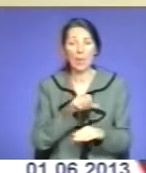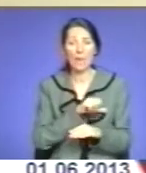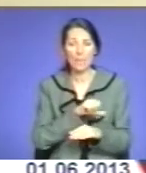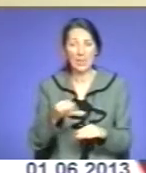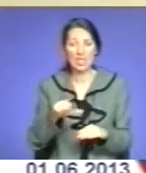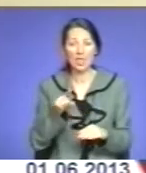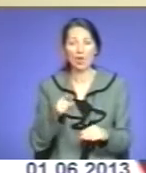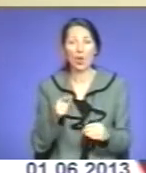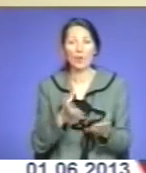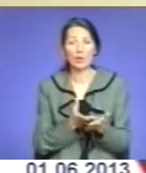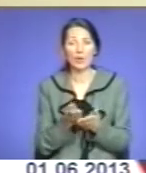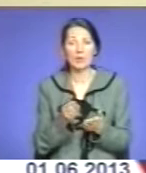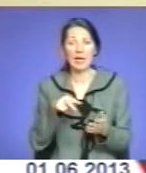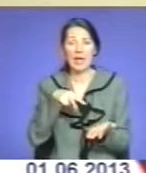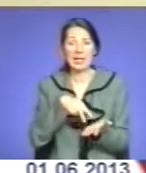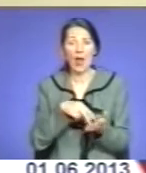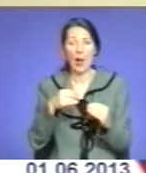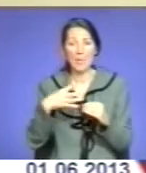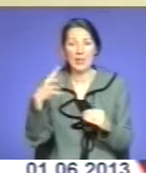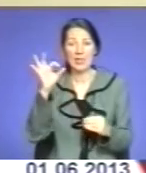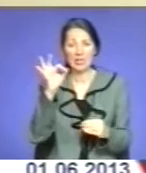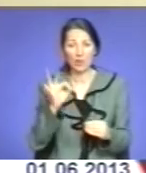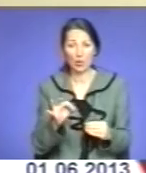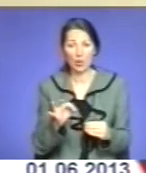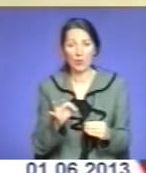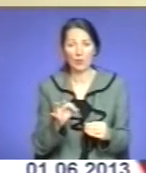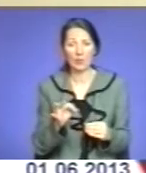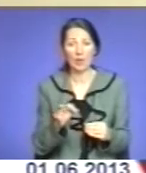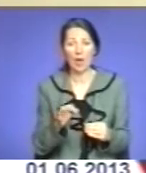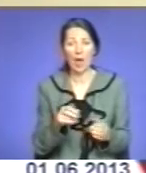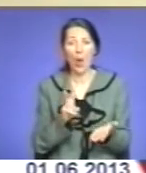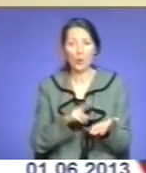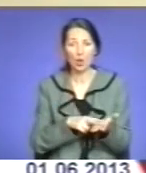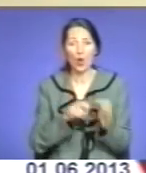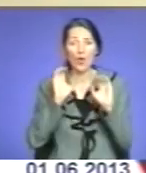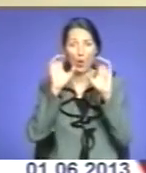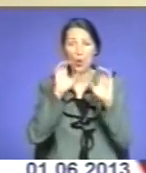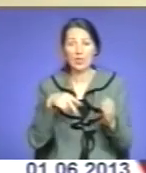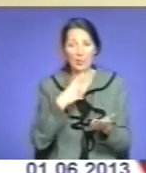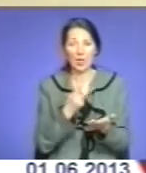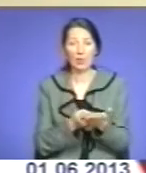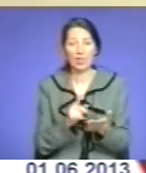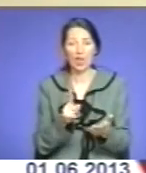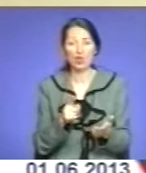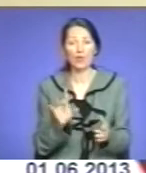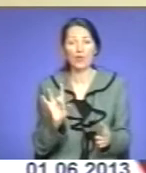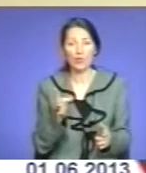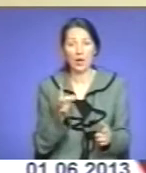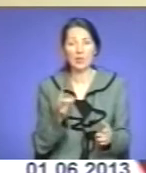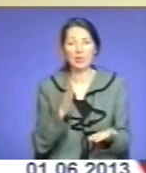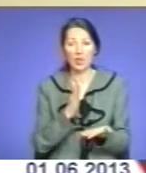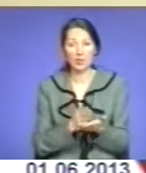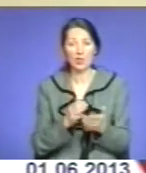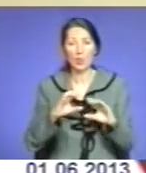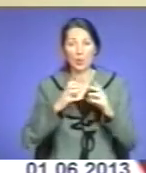то застосовується ставка у розмірі 15%. При цьому податковий кодекс передбачає, що у разі наявності